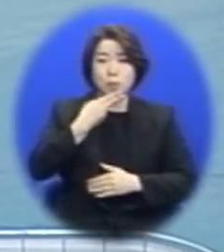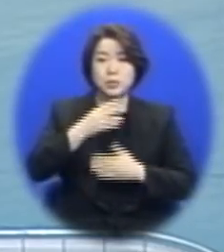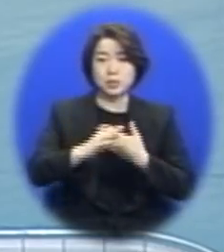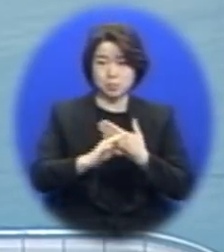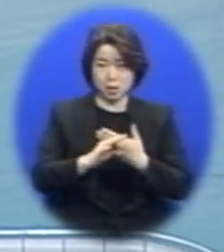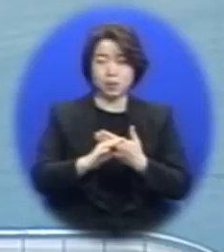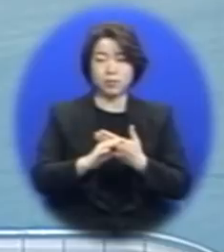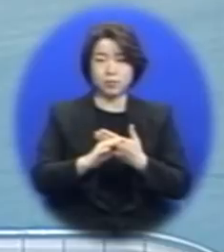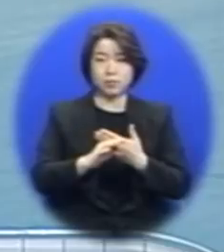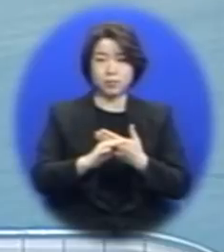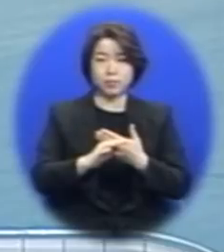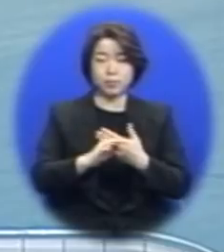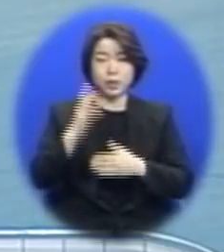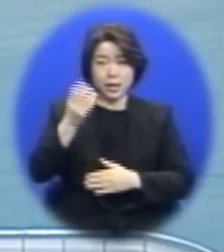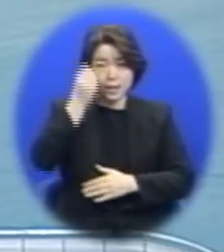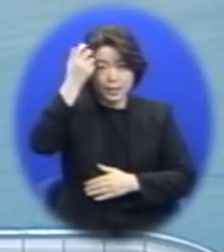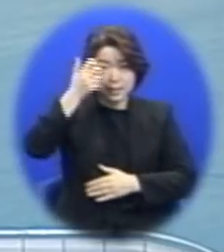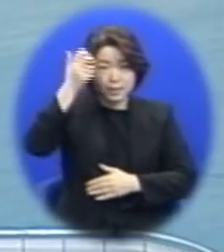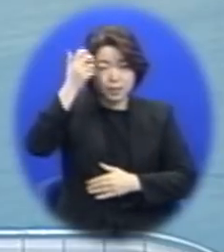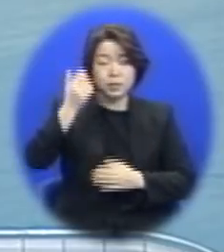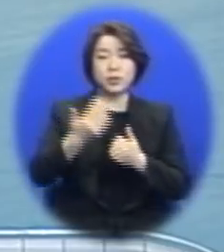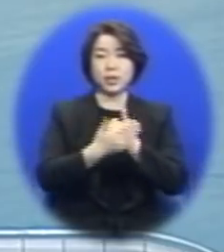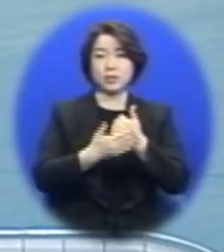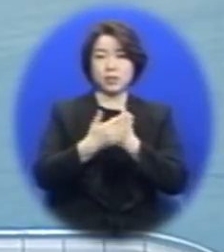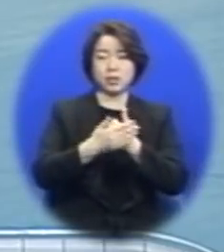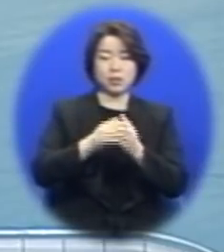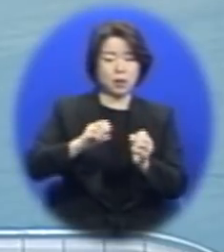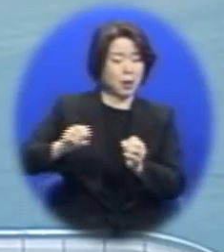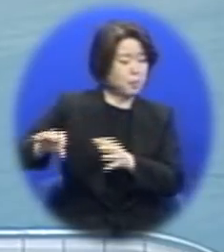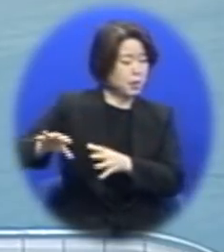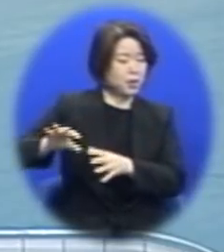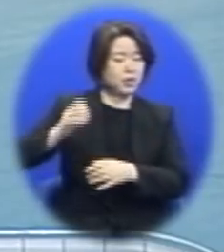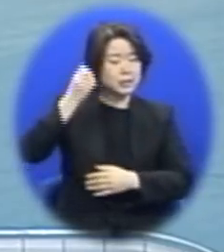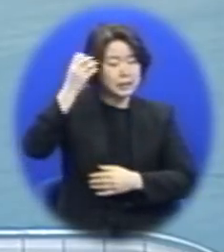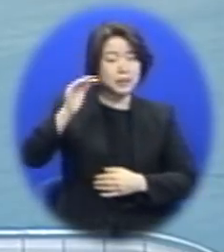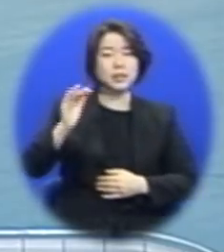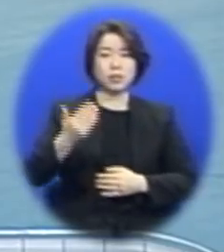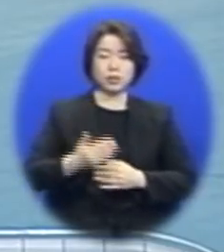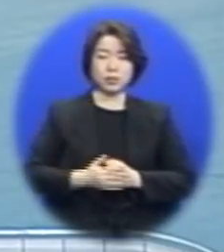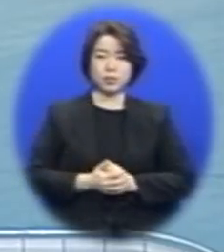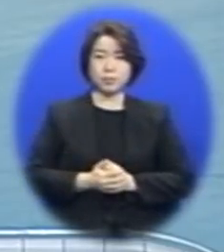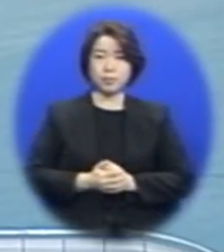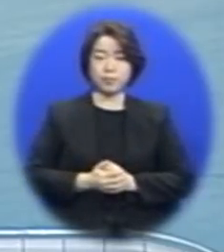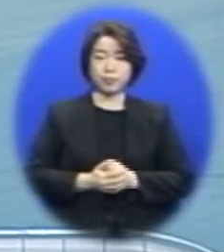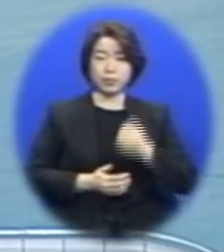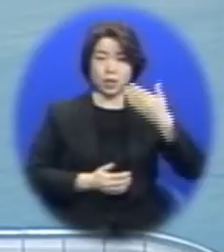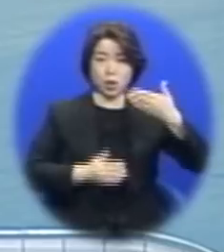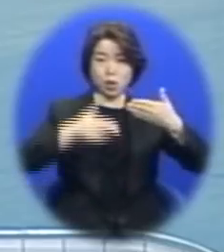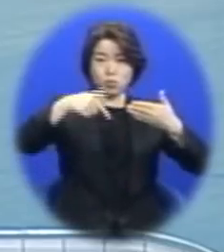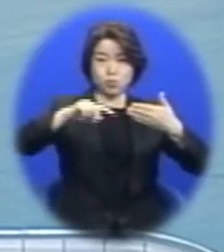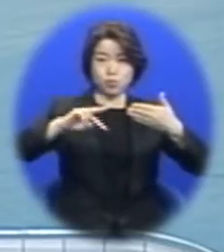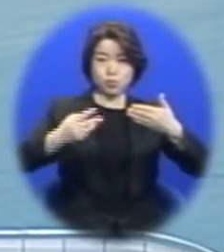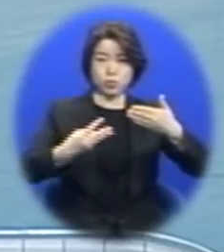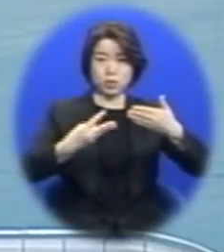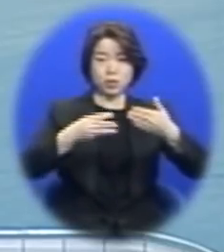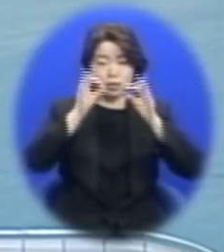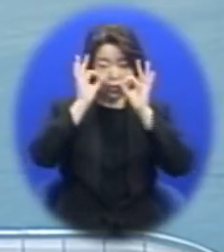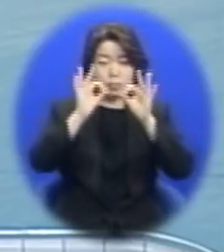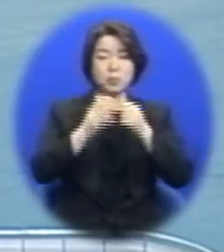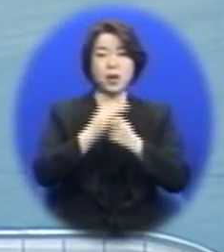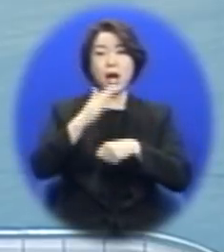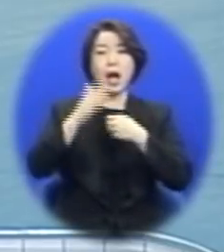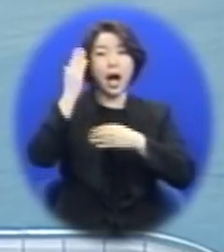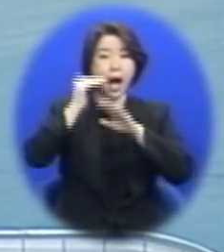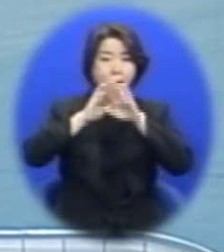그러면 성령의 은혜를 잃어버리게도 된다는 거예요. 9절에 보면 하늘의